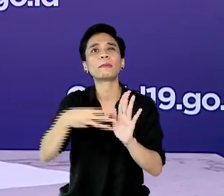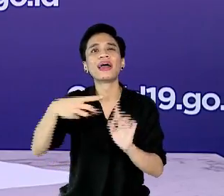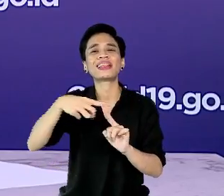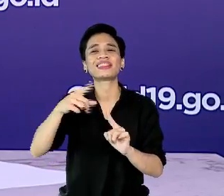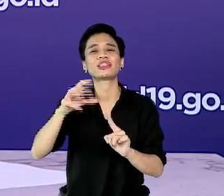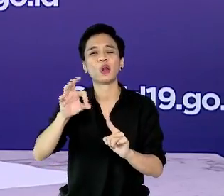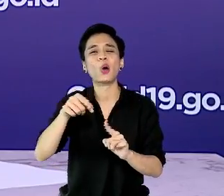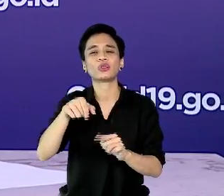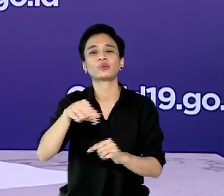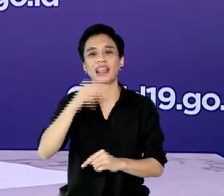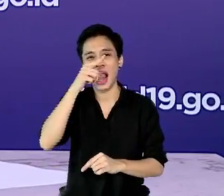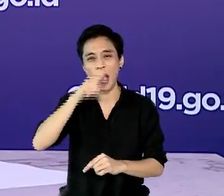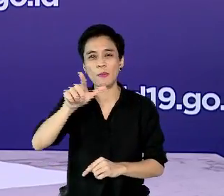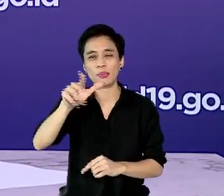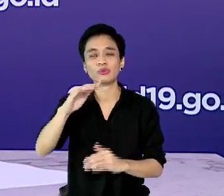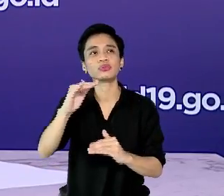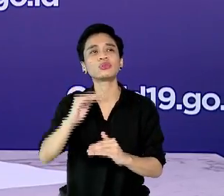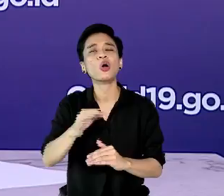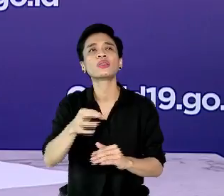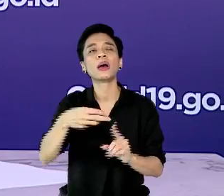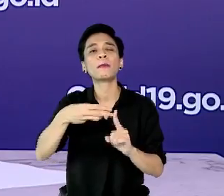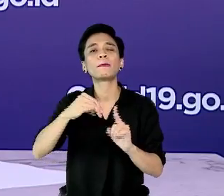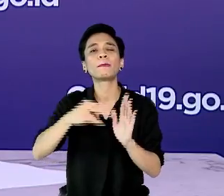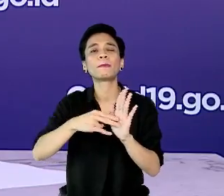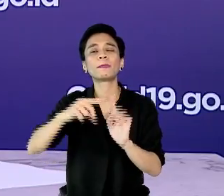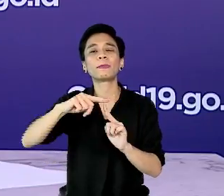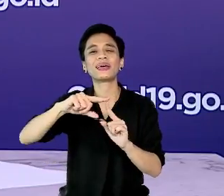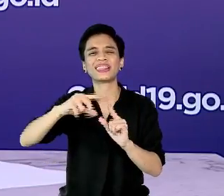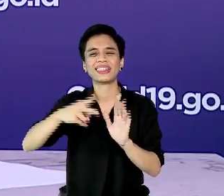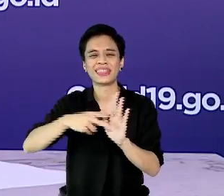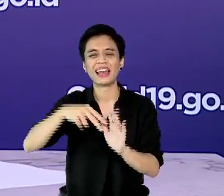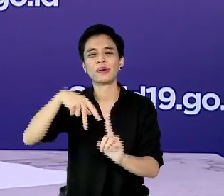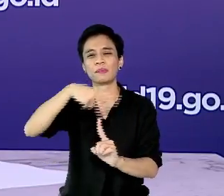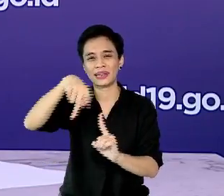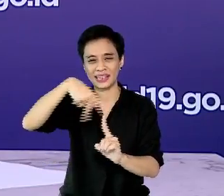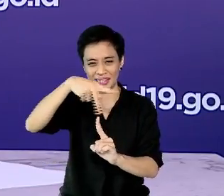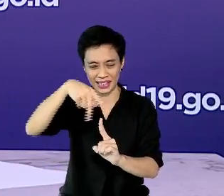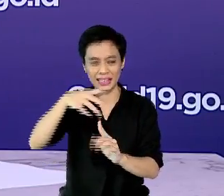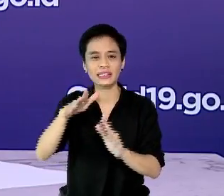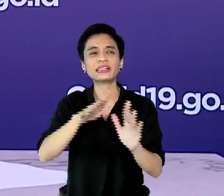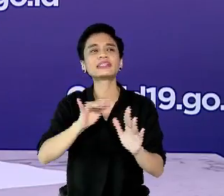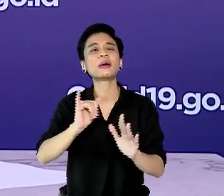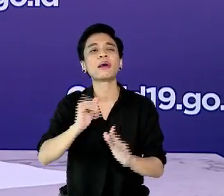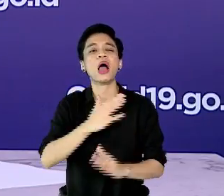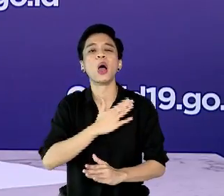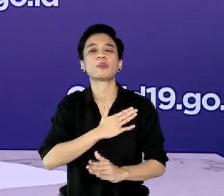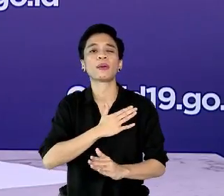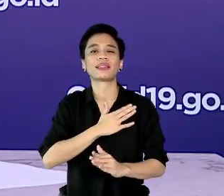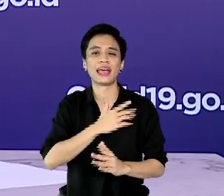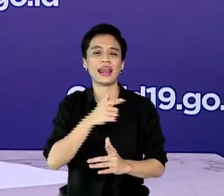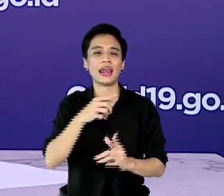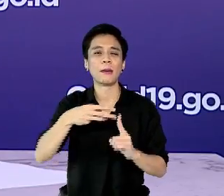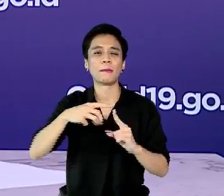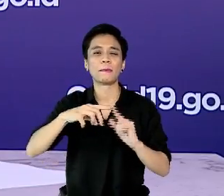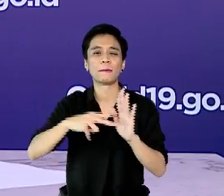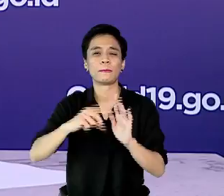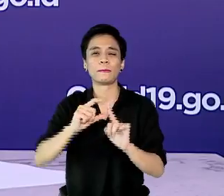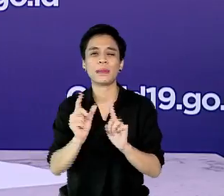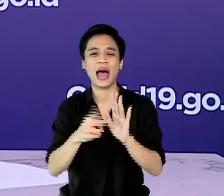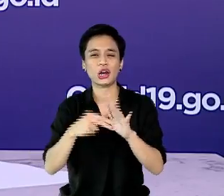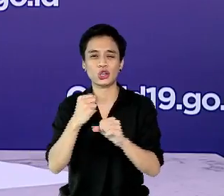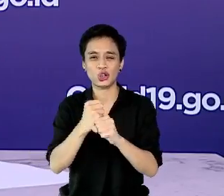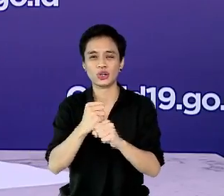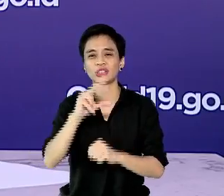Provinsi Lampung, Kota Bintan di Provinsi Kepulauan Riau, dan Kabupaten Bandung di Provinsi Jawa Barat,